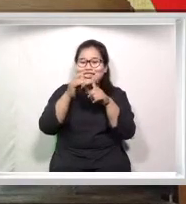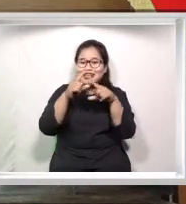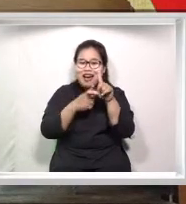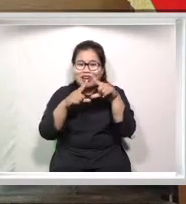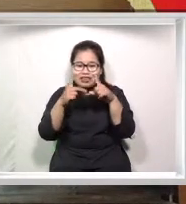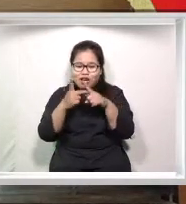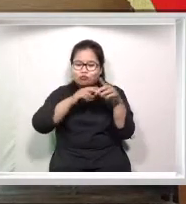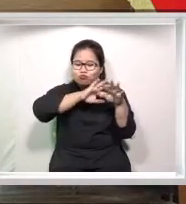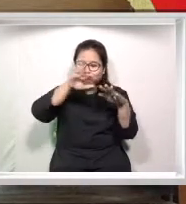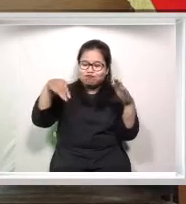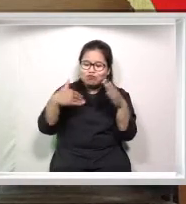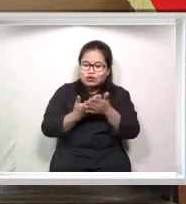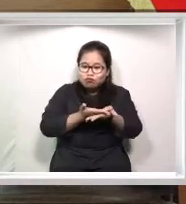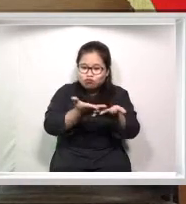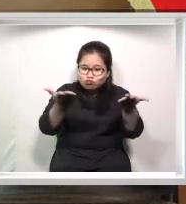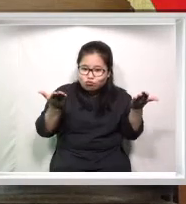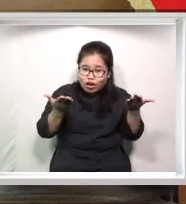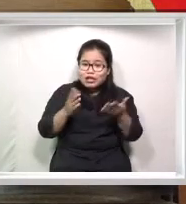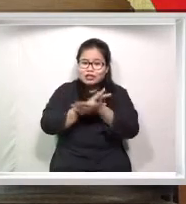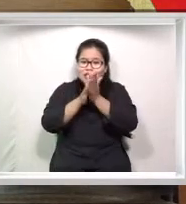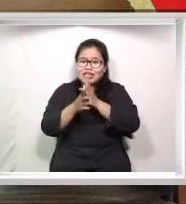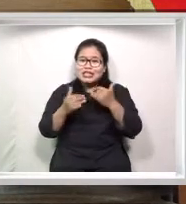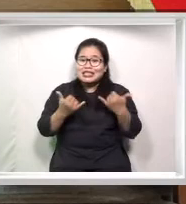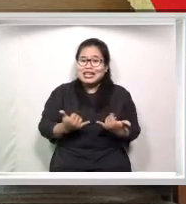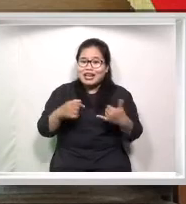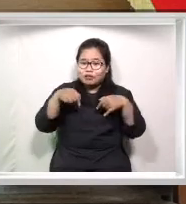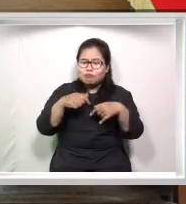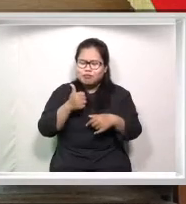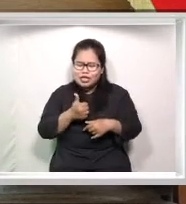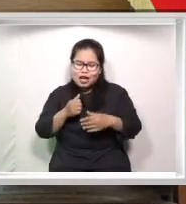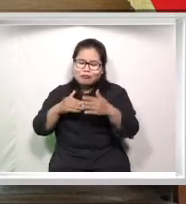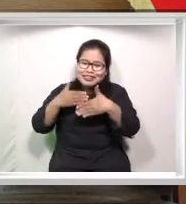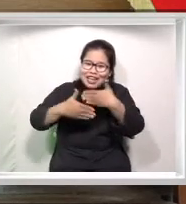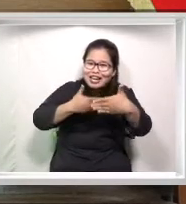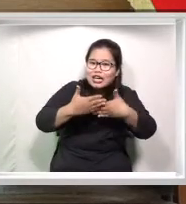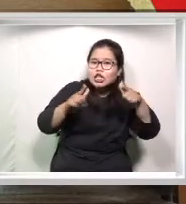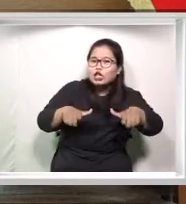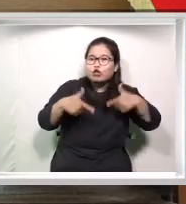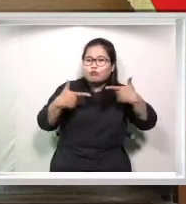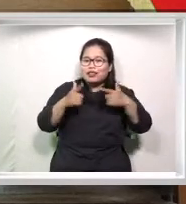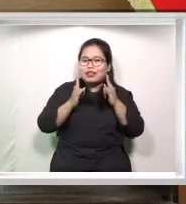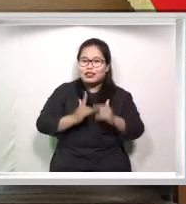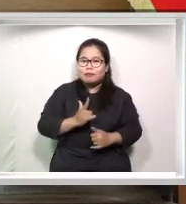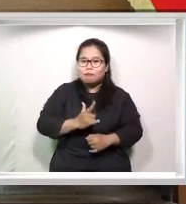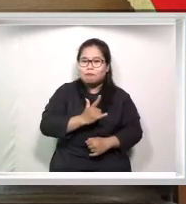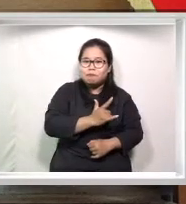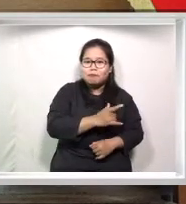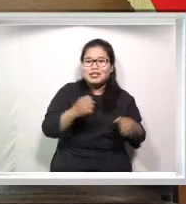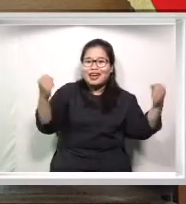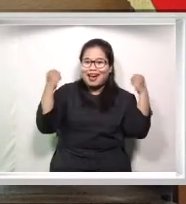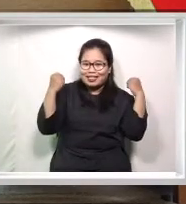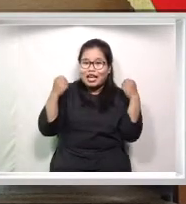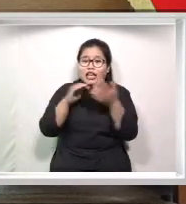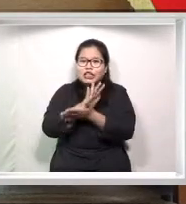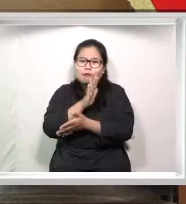kita semua, sehingga kita dapat menjalankan kehidupan ini dalam keadaan sehat walafiat. Dan pada kesempatan